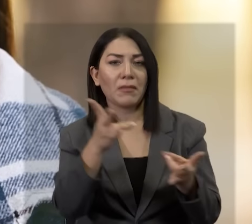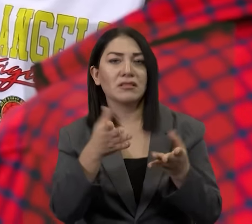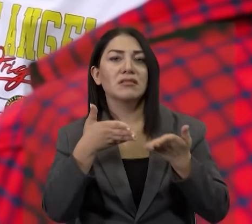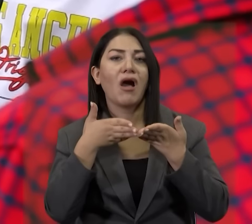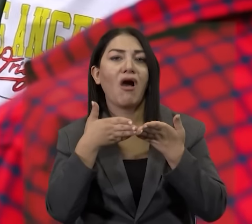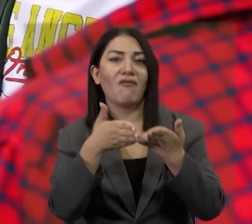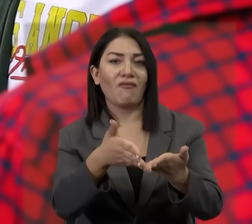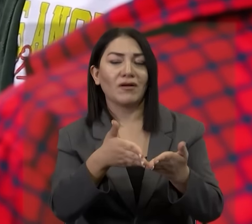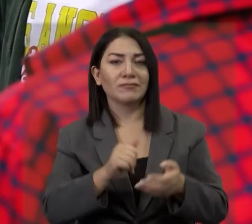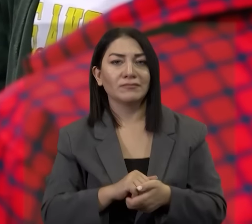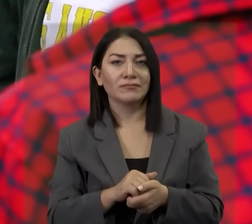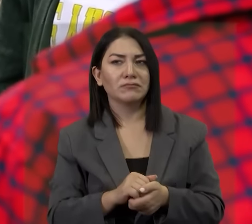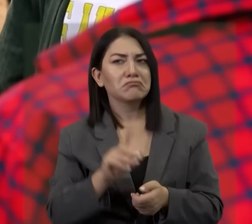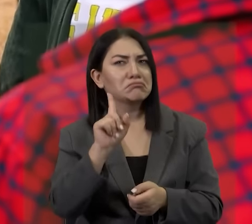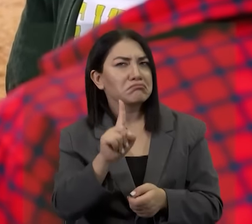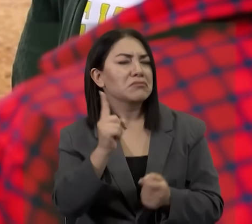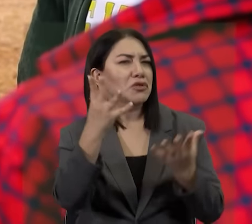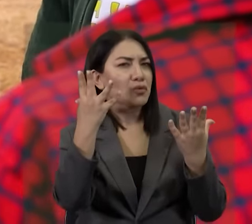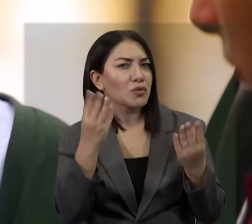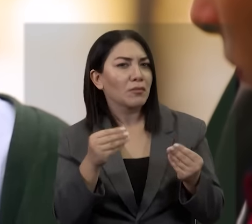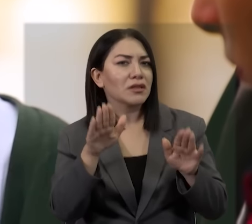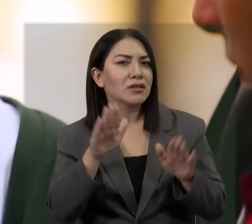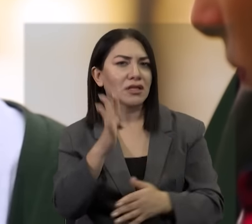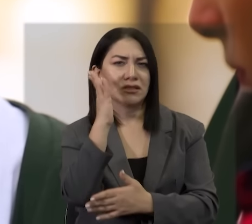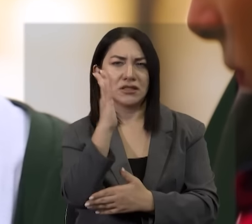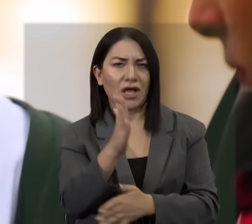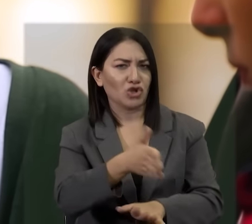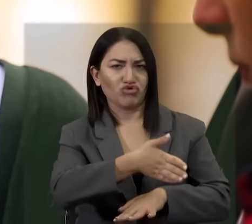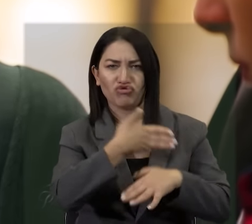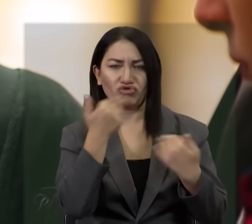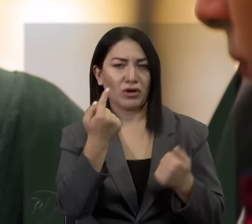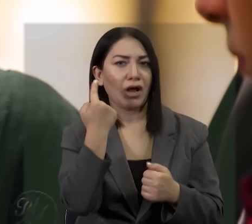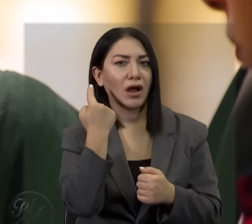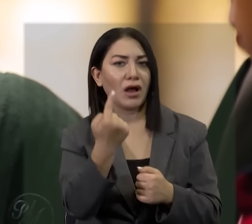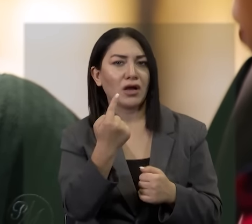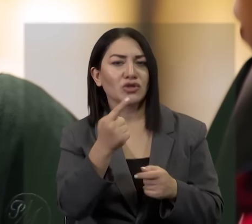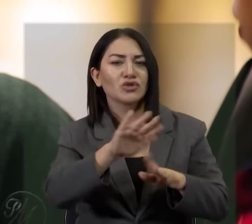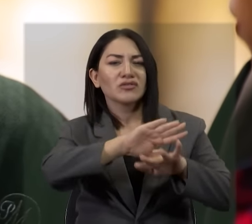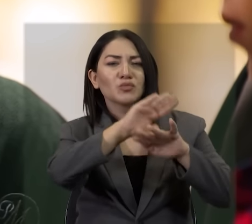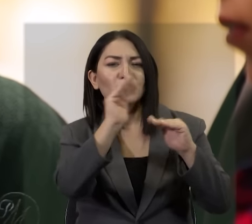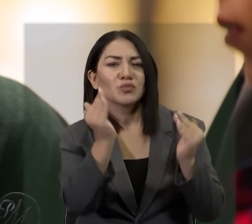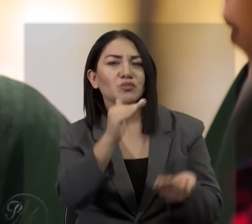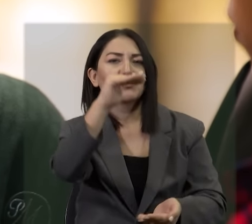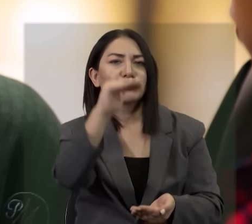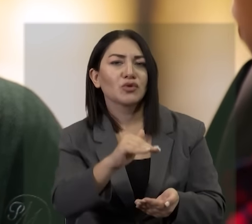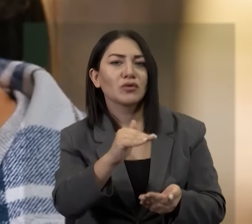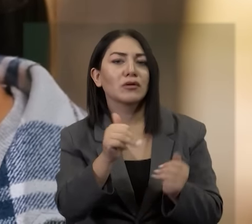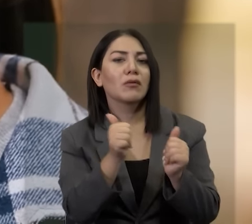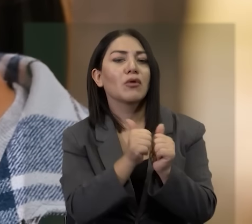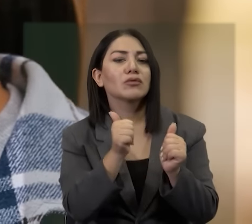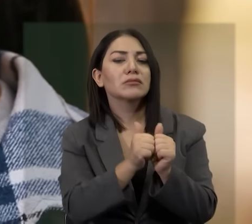չկա։ Պետք է գնանք նավով։ Բայց մի ոպե։ Այնտեղ ծառ չկա։ Մենակ թուփ